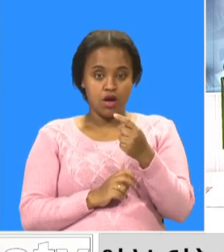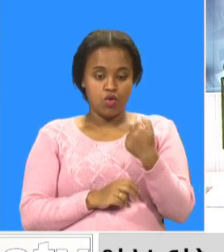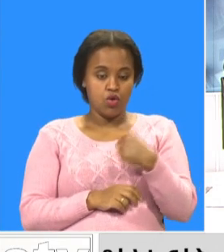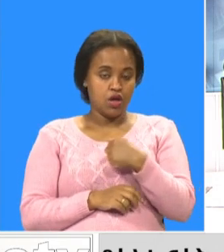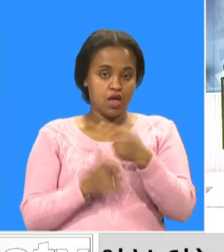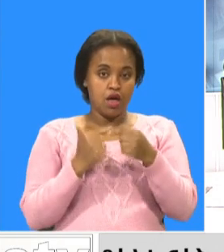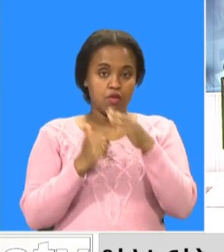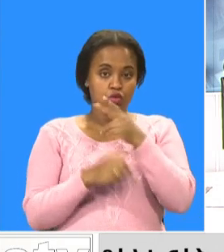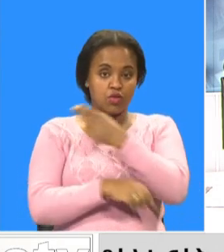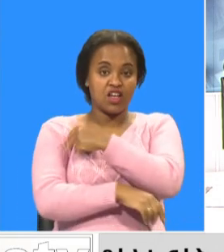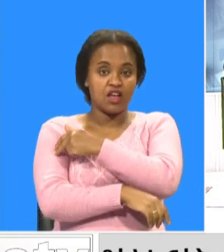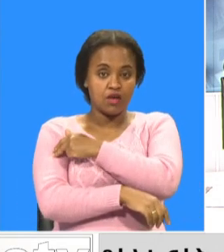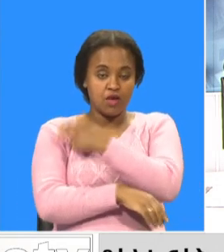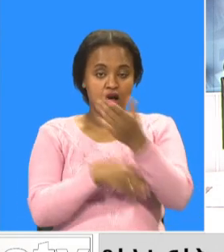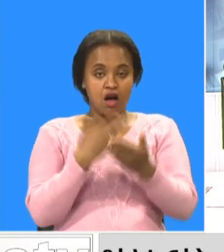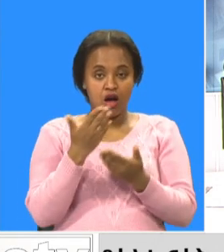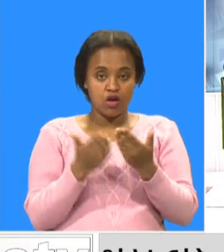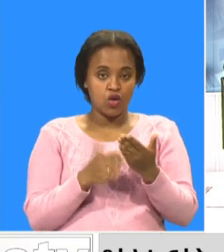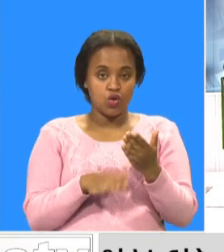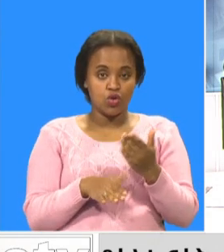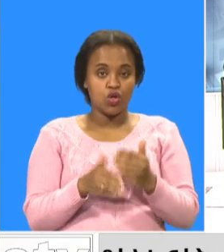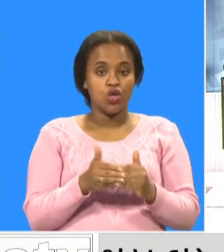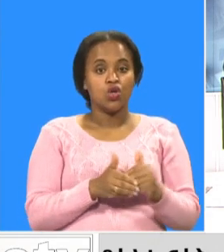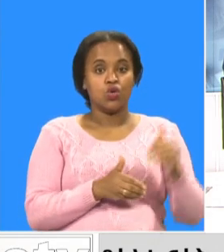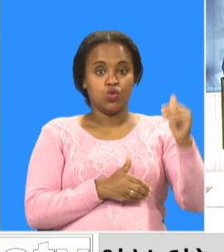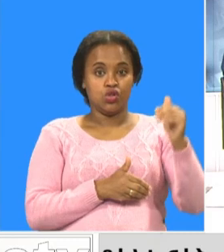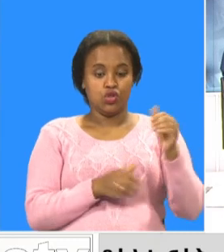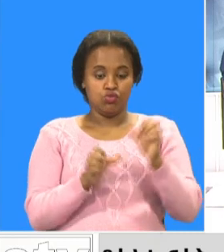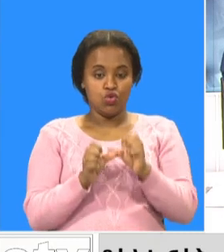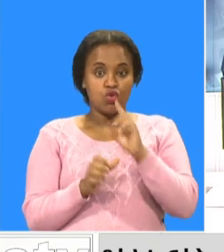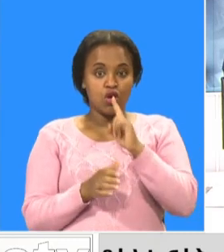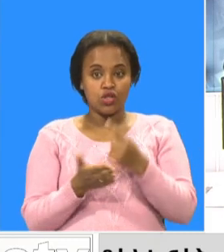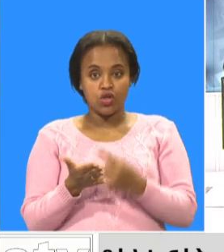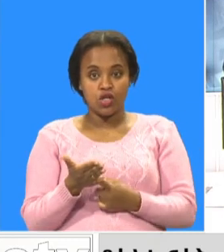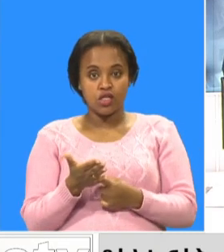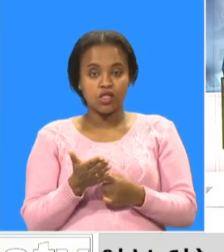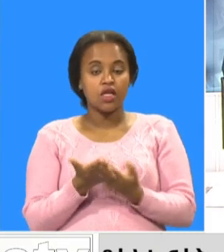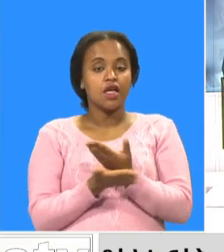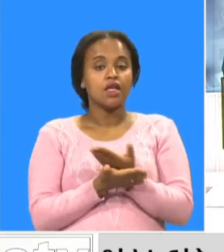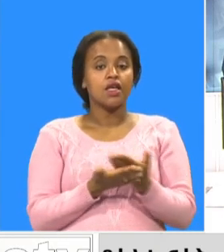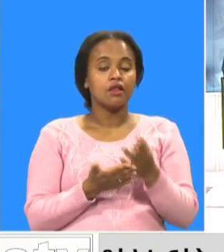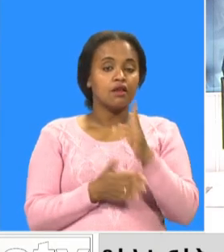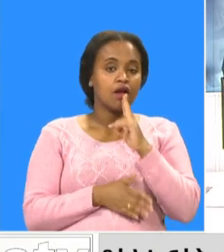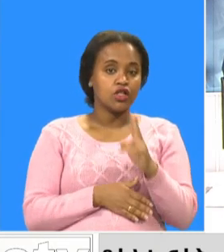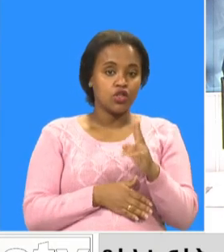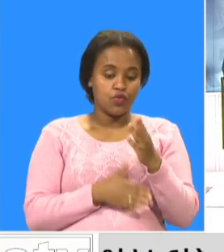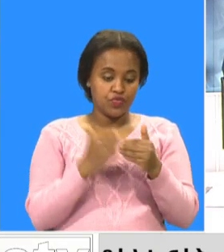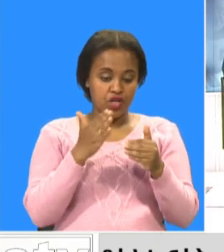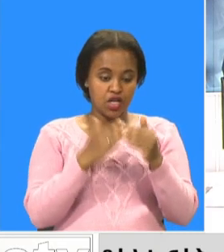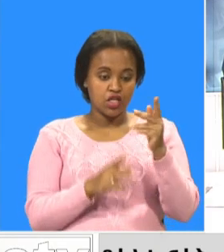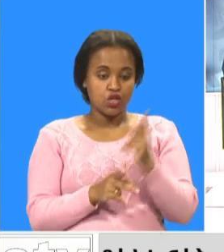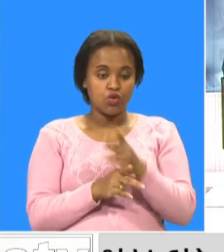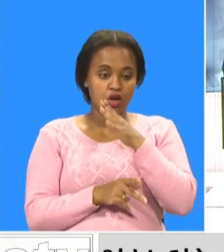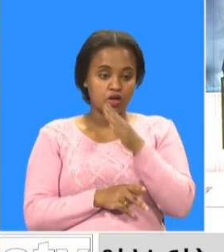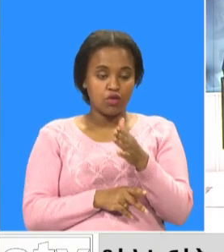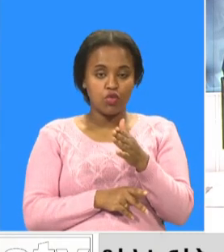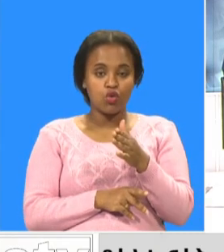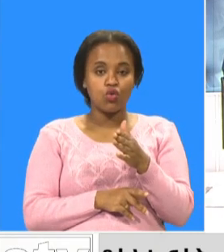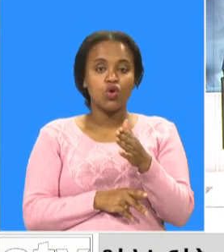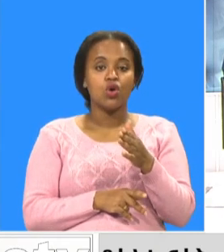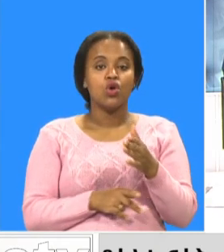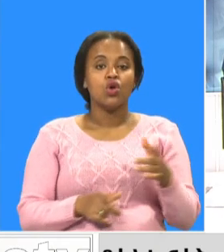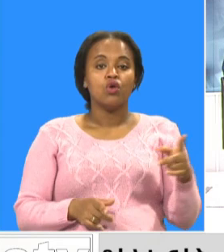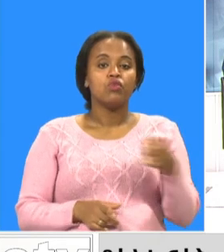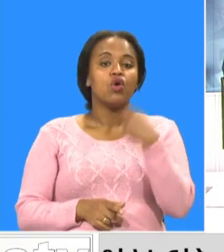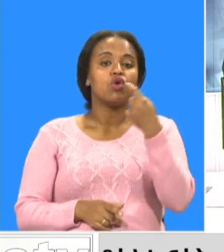ከህክምና አገልግሎት ውጪ ጥቅም ላይ የሚውሉ ናቸው። የት ነው እነዚህ ማስኮች ጥቅም ላይ የሚውሉት? ደረጃቸውን ያልጠበቁ ቢሆን ማን ነው ኃላፊነቱን የሚወስደው?